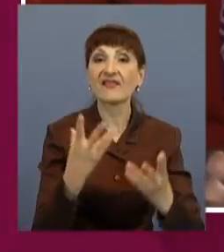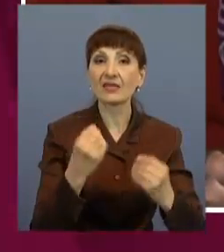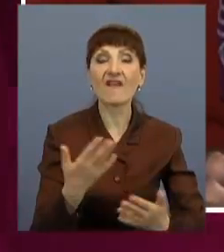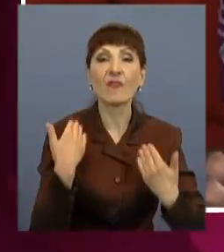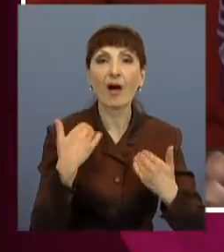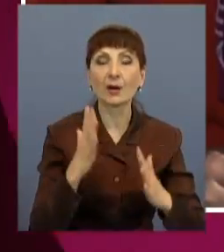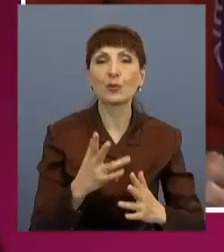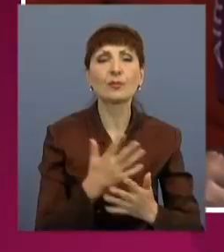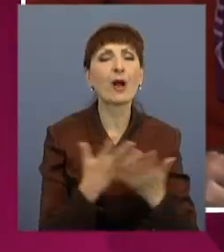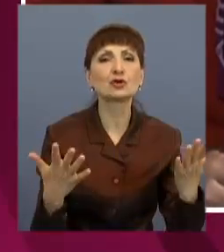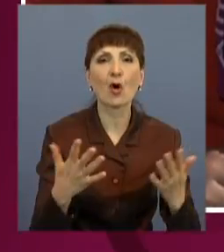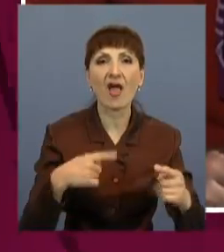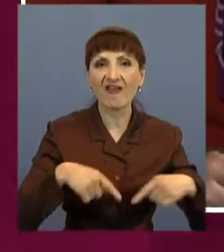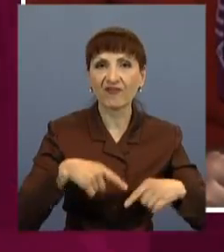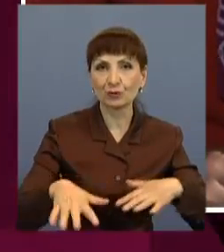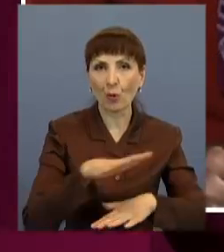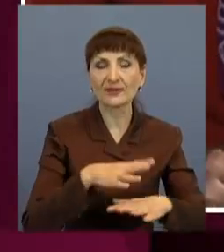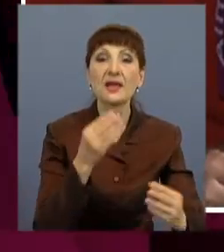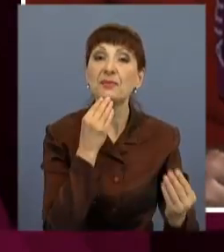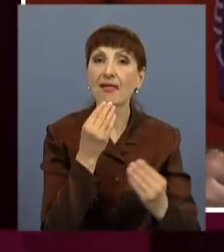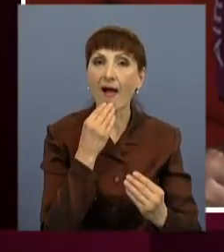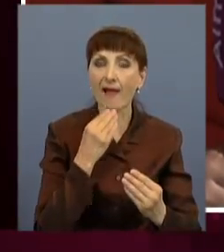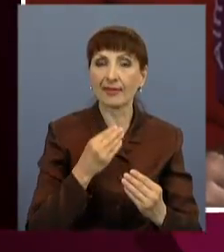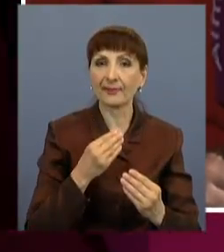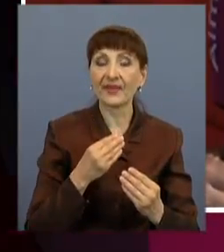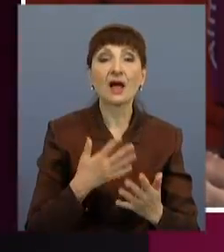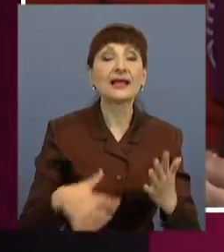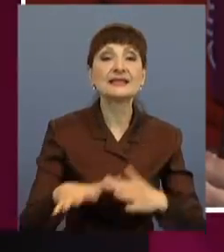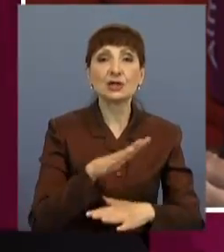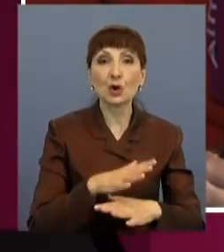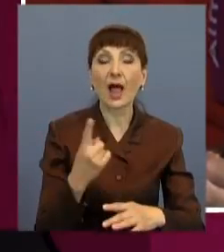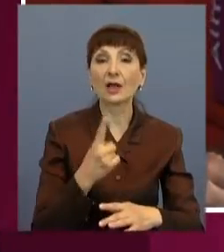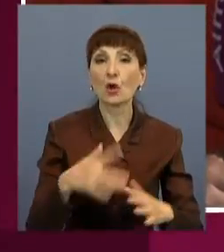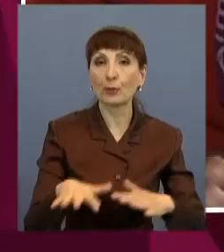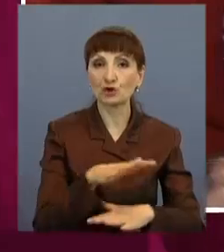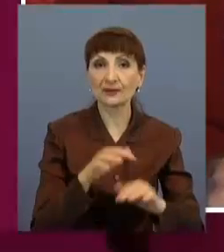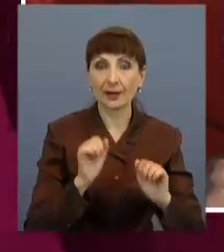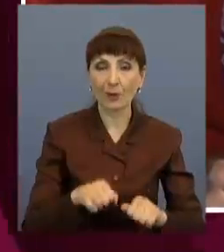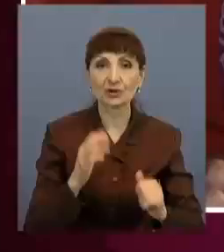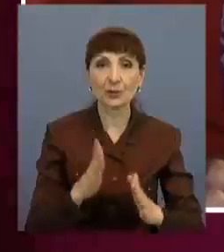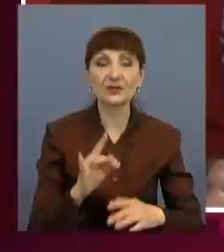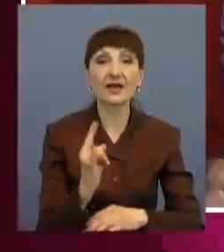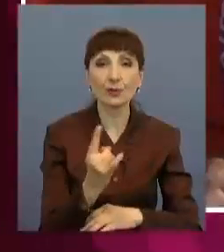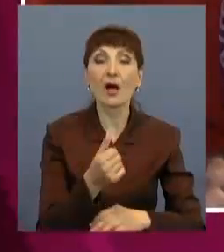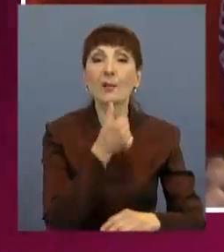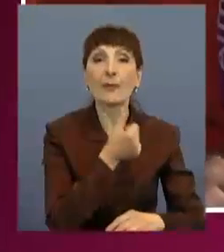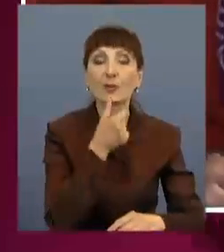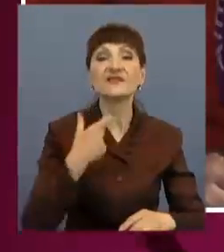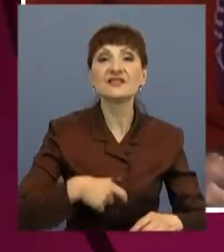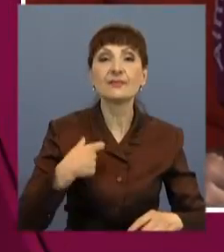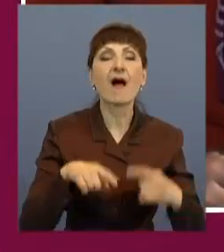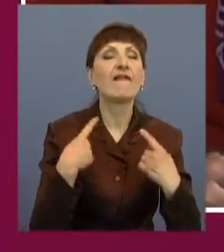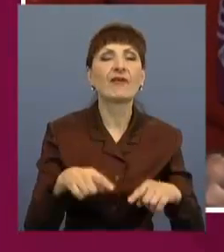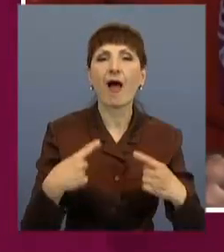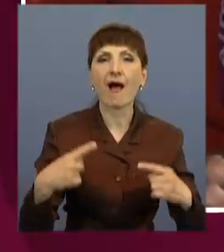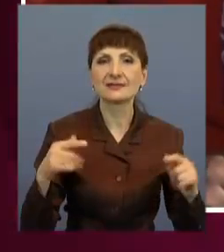будет представлен большой фудкорт с полезным питанием. Другими словами, на территории одной площадки можно будет ребенку попробовать себя в